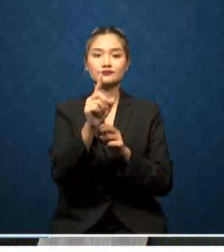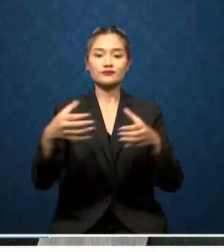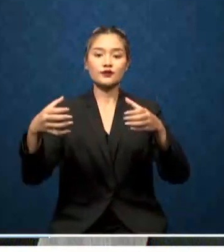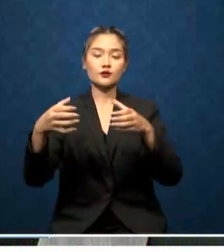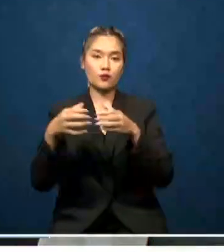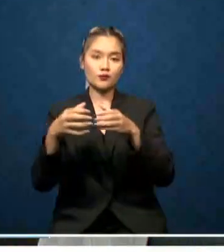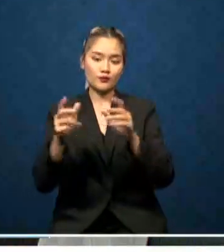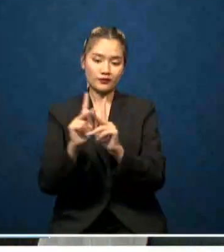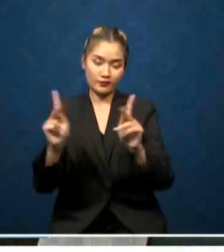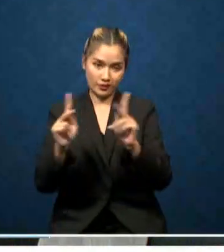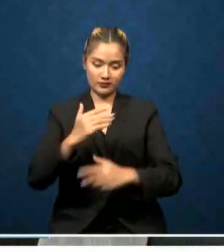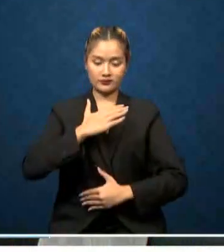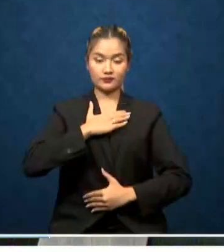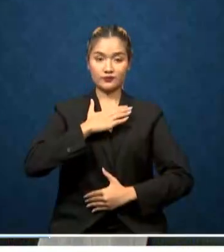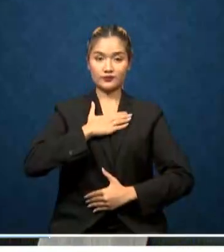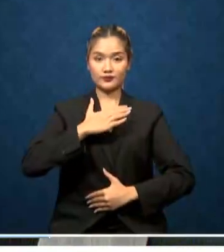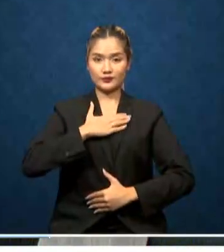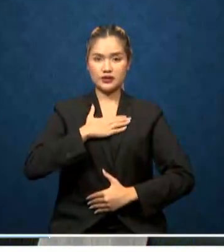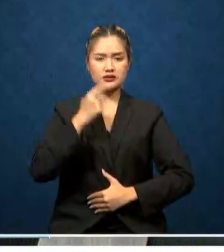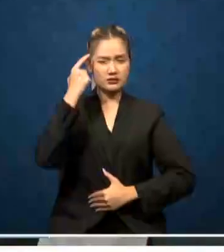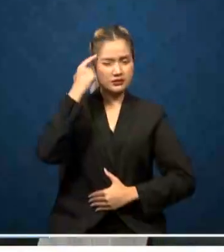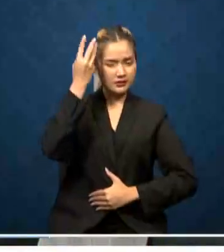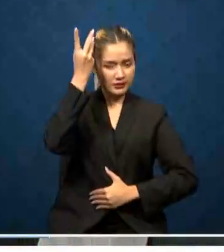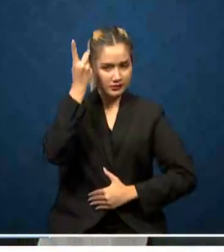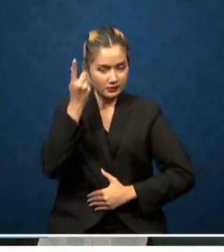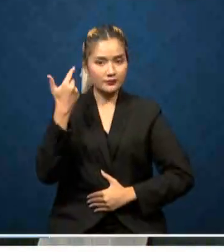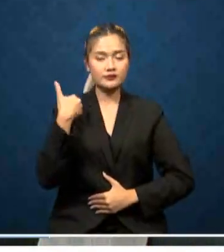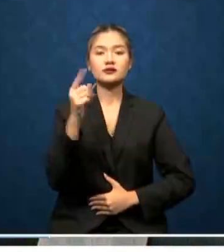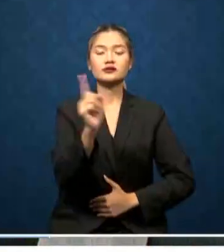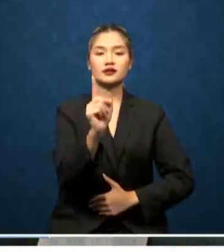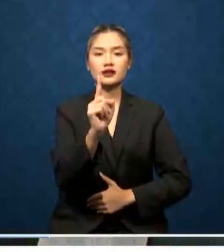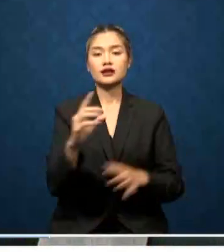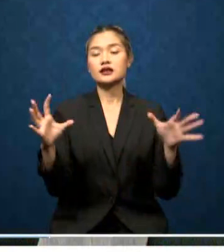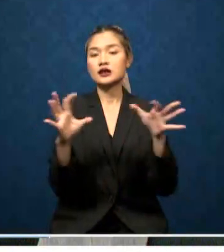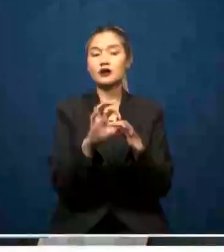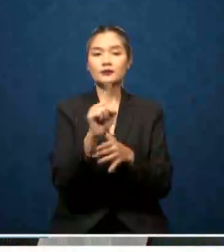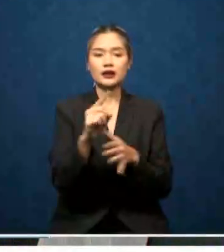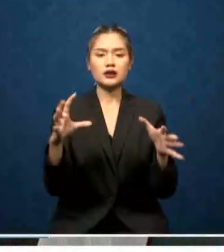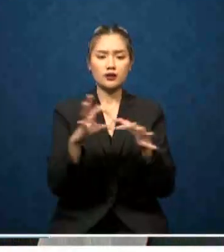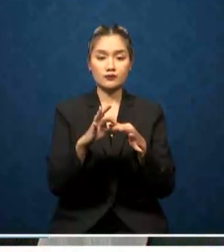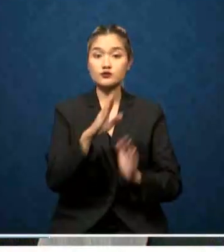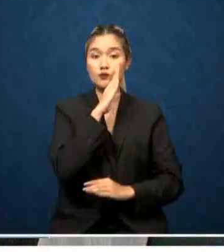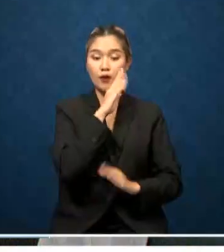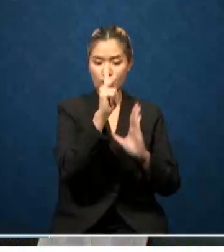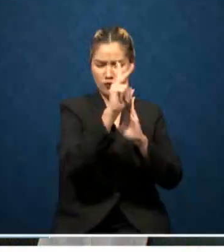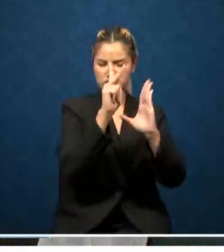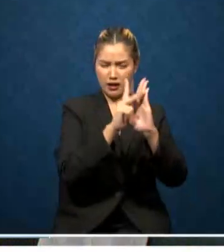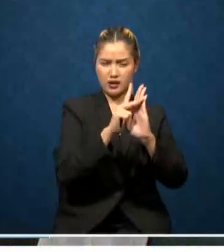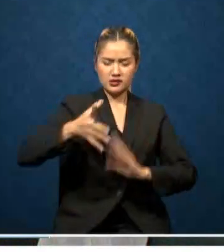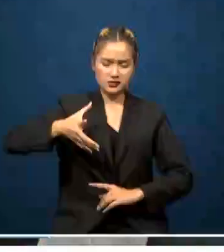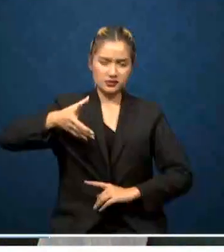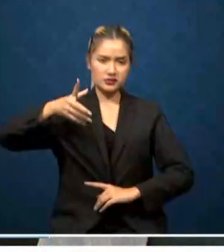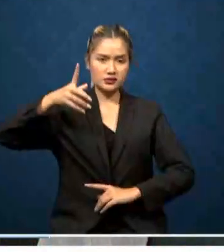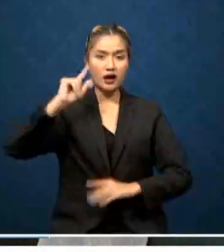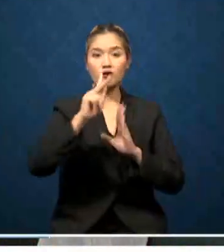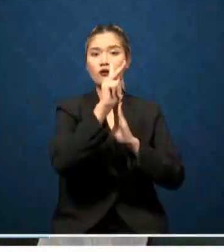รูปของเราเนี่ยก็เป็นกังวลเรื่องนี้มากก็คือเรื่องความล่าช้าของกฎหมายนะครับกฎหมายต่